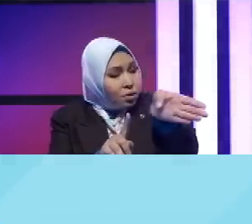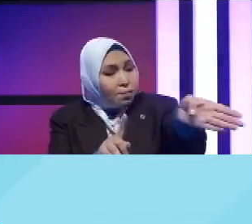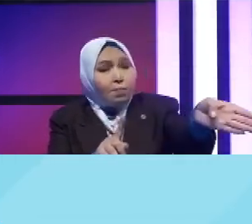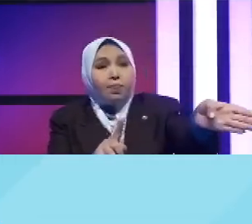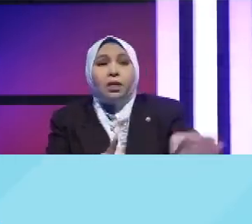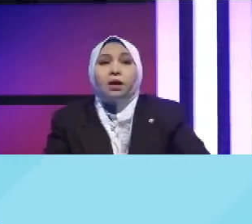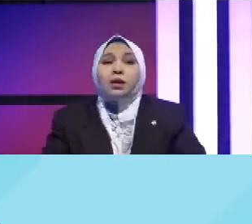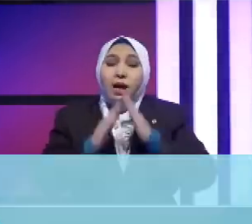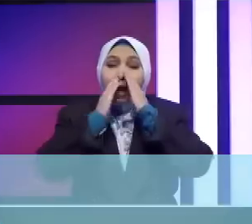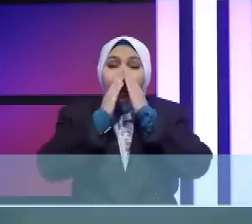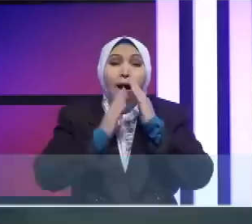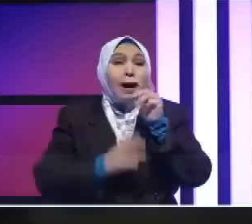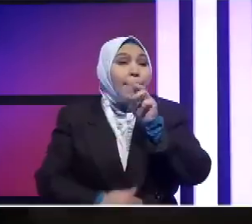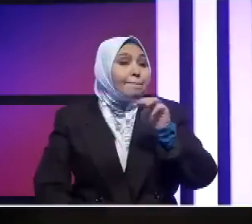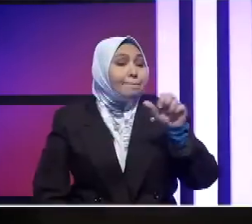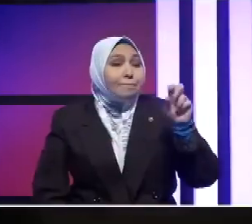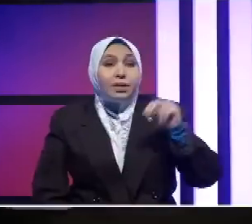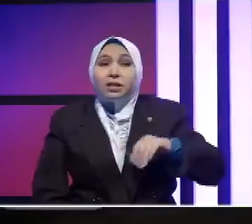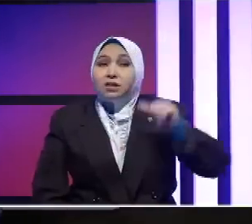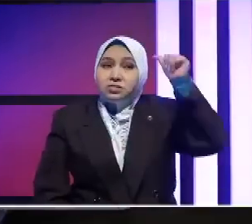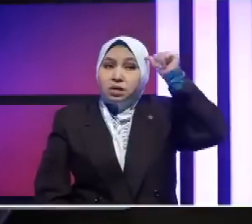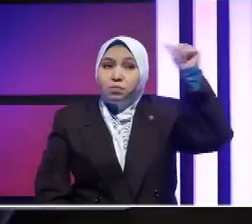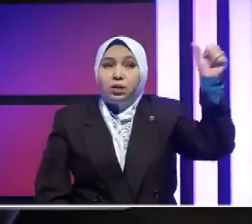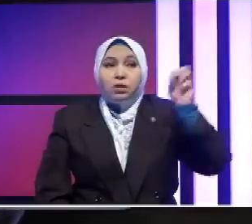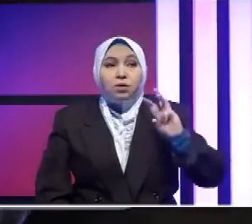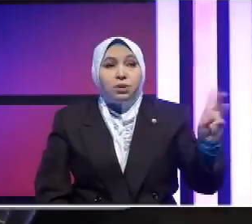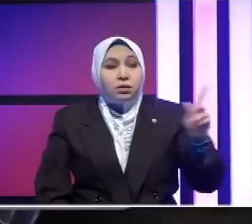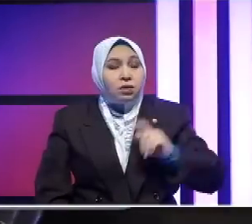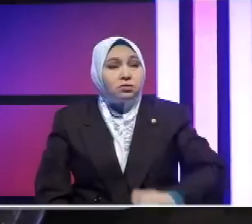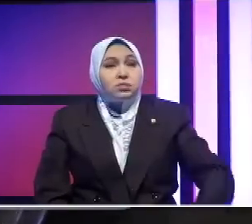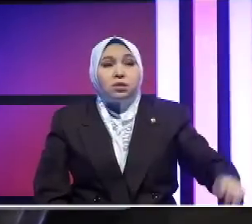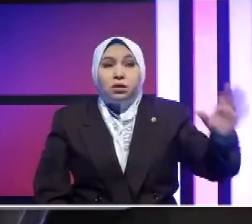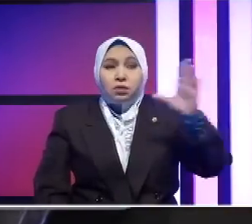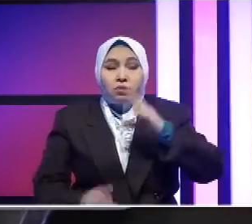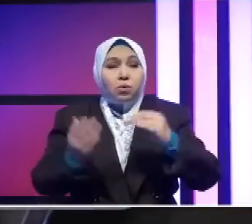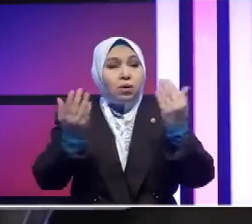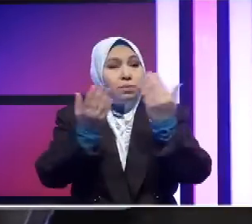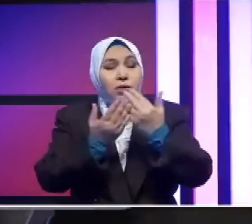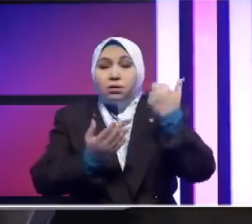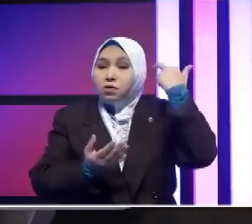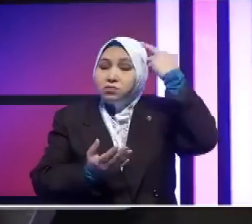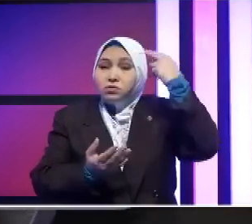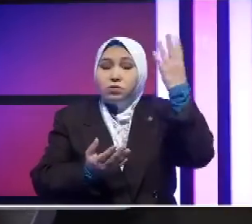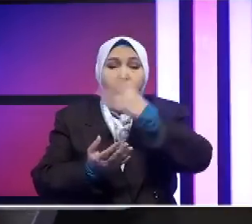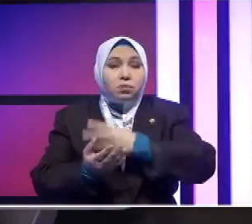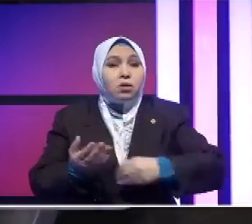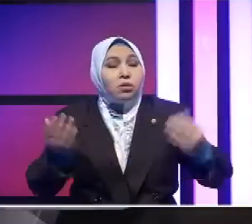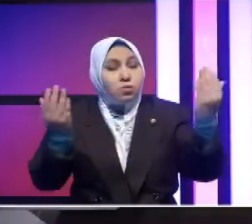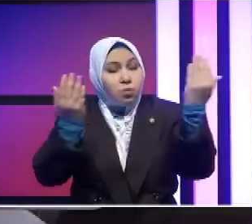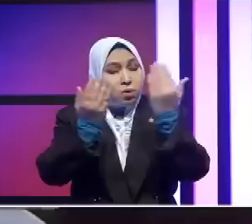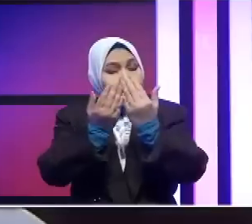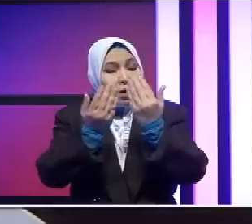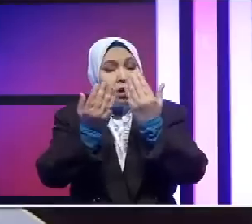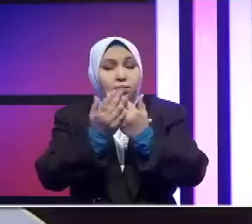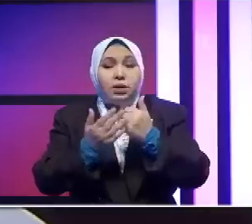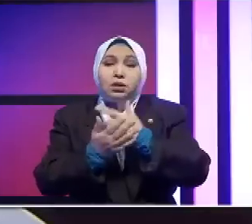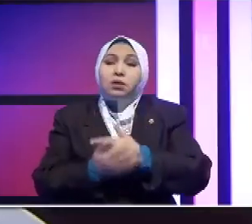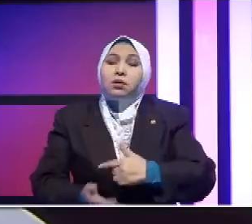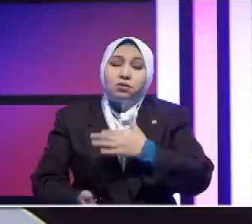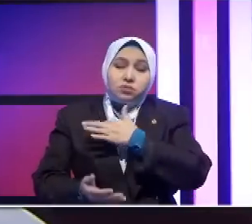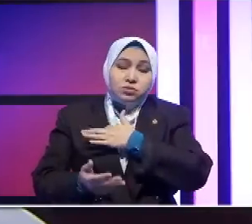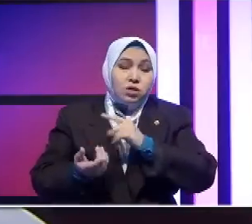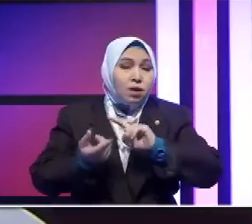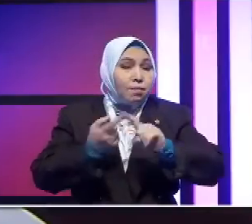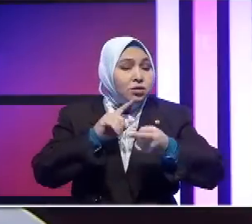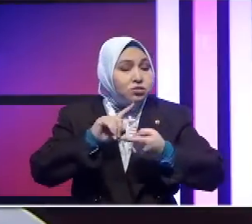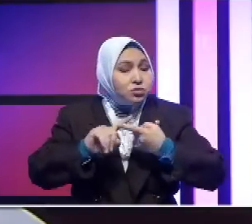الضالين. آمين. السلام عليكم ورحمة الله وبركاته. الحمد لله والصلاة والسلام على رسول الله وعلى آله ومن والاه. أشهد أن لا إله إلا الله، أشهد أن محمدًا عبده